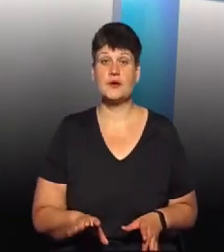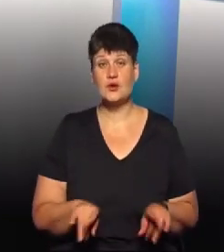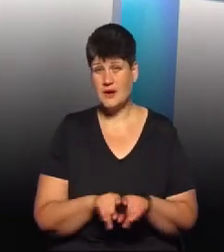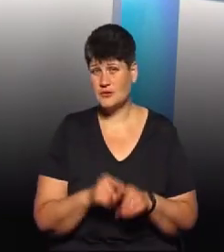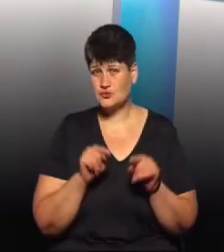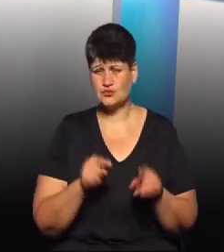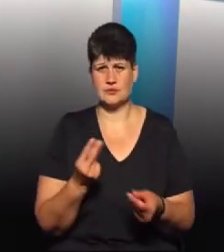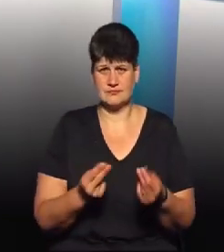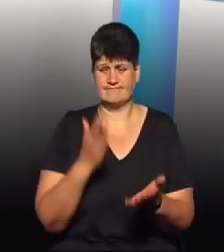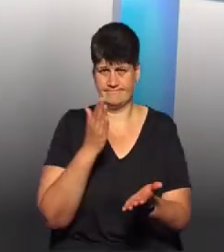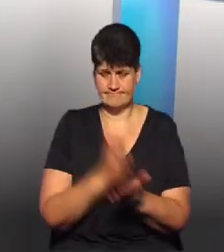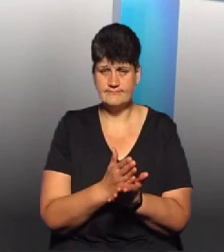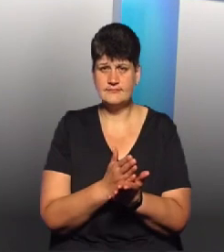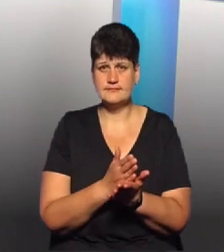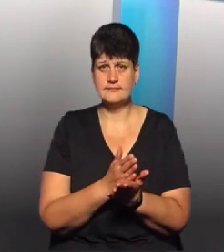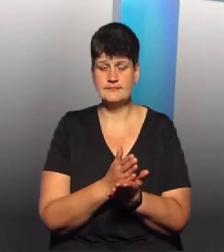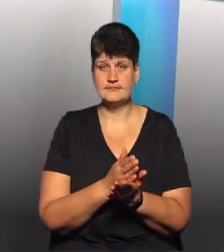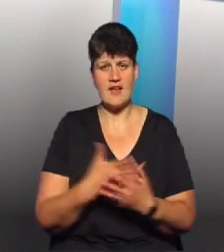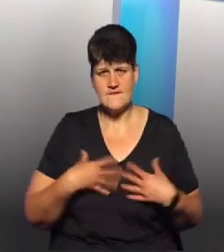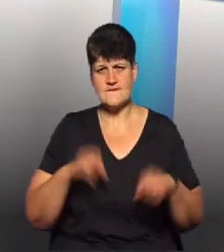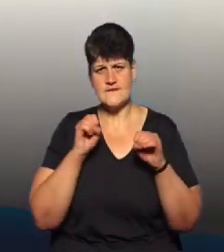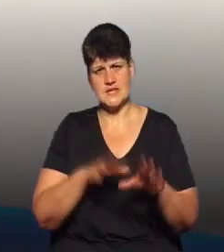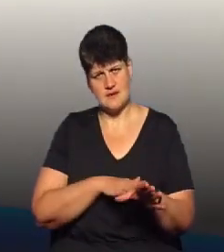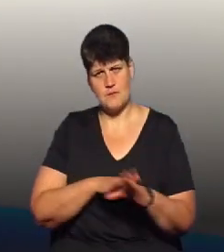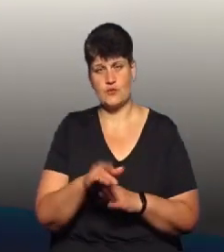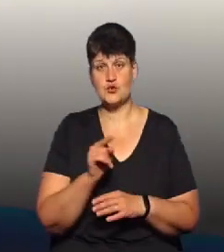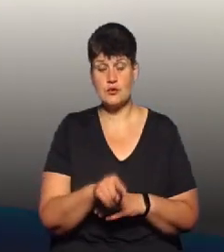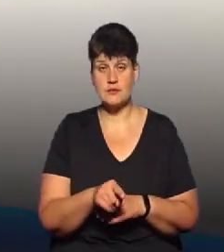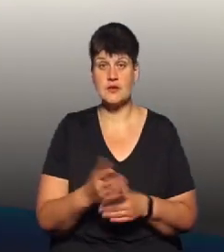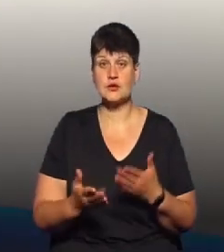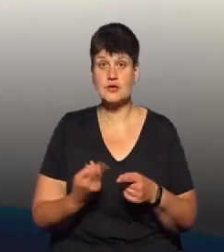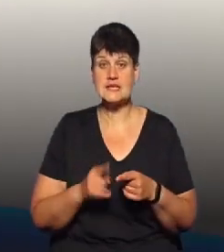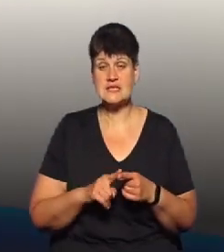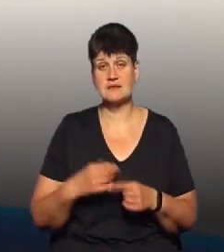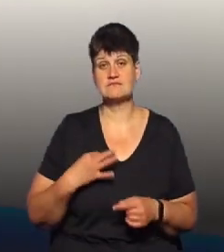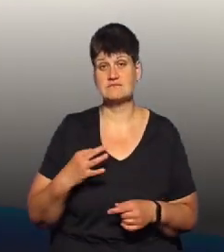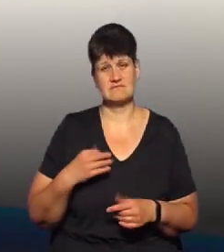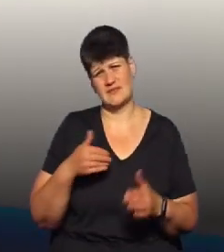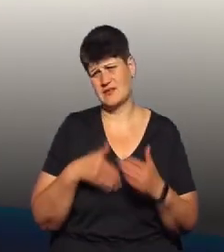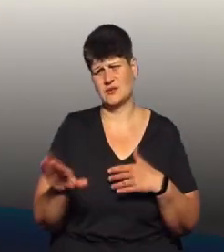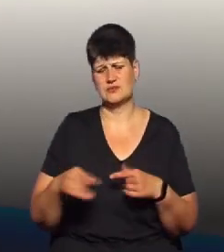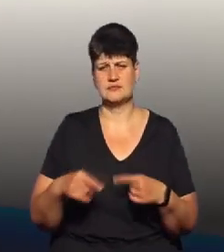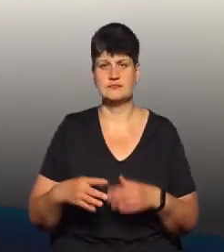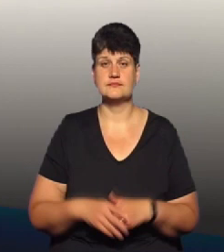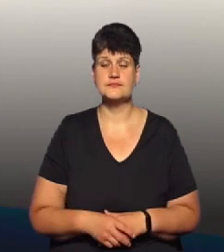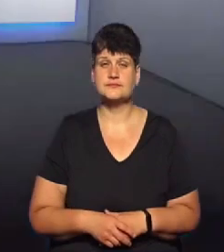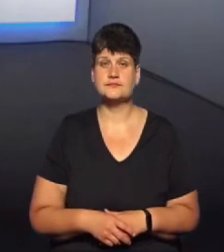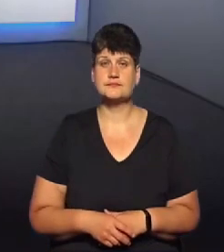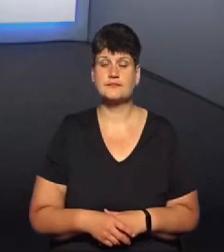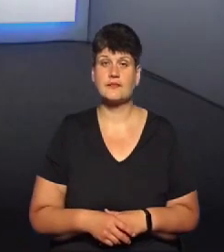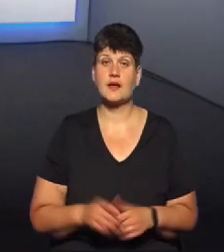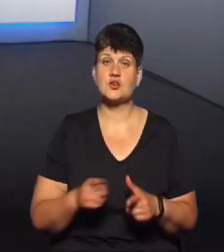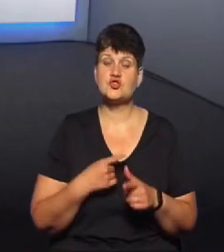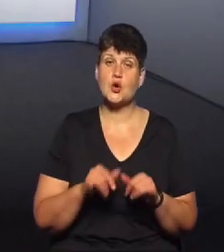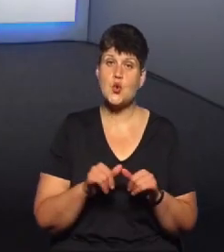вони віддаються повністю цьому. Якщо їм це стає байдуже, вони йдуть в футбол. А чи розвинутий жіночий